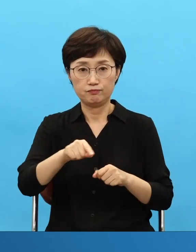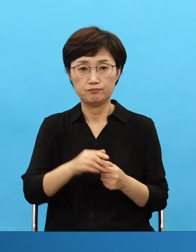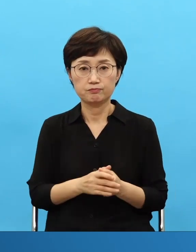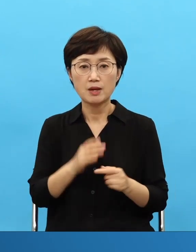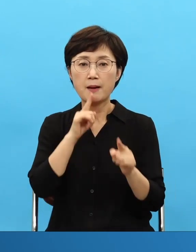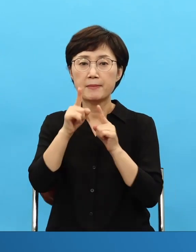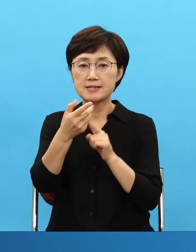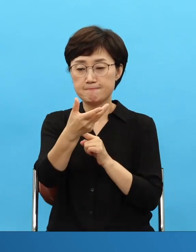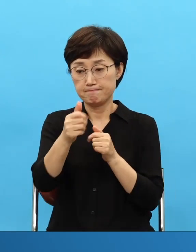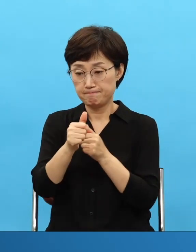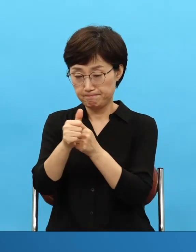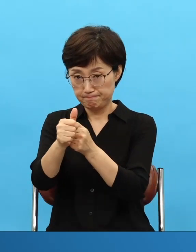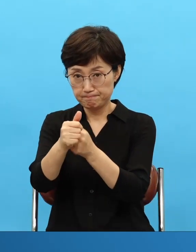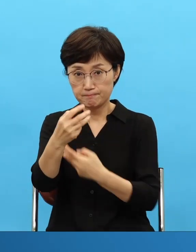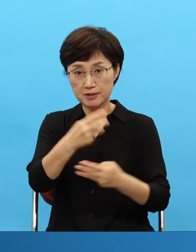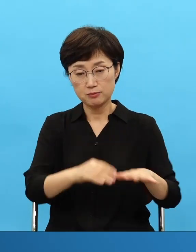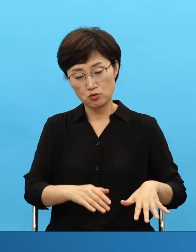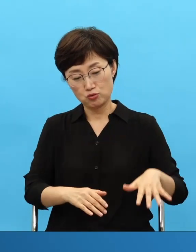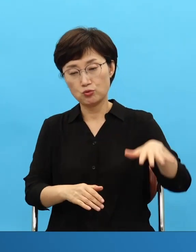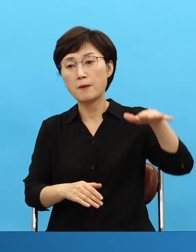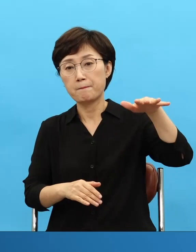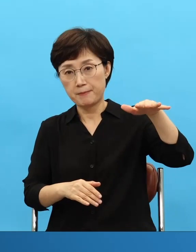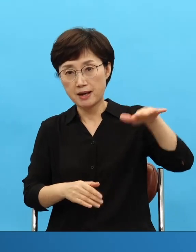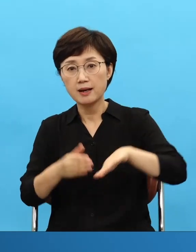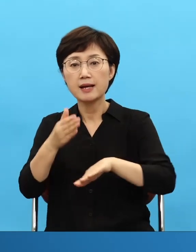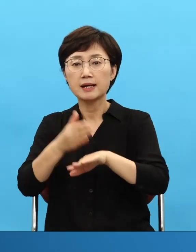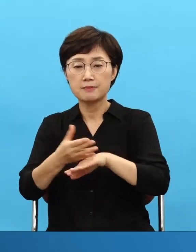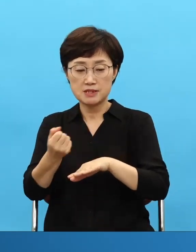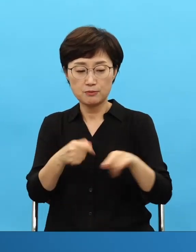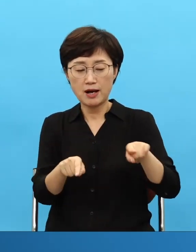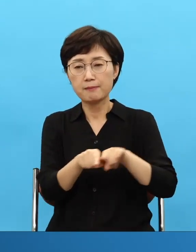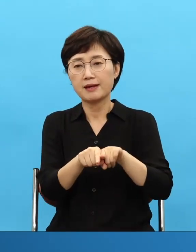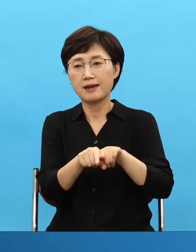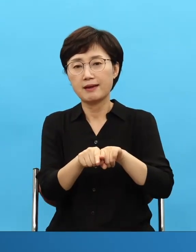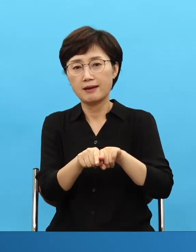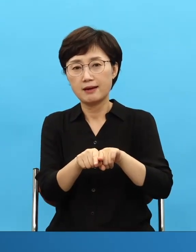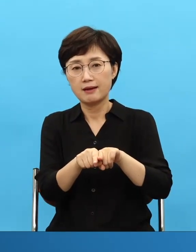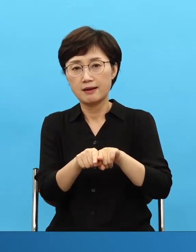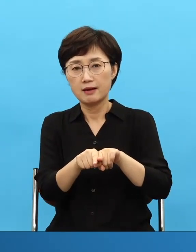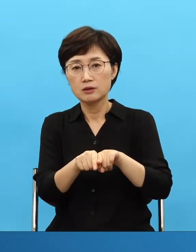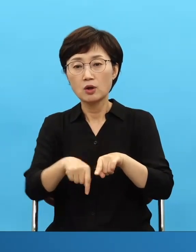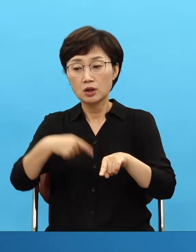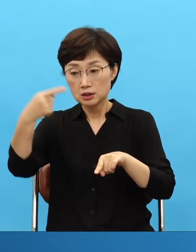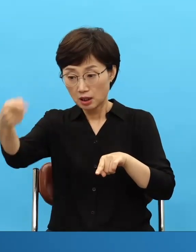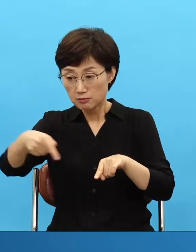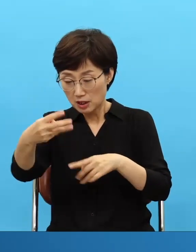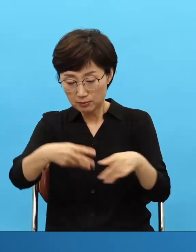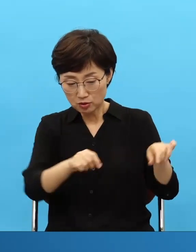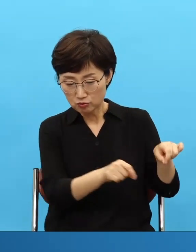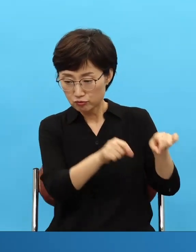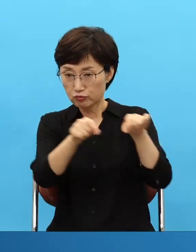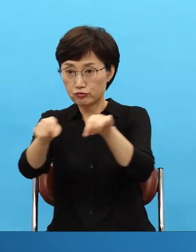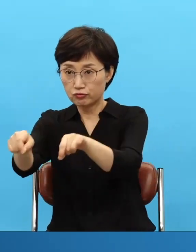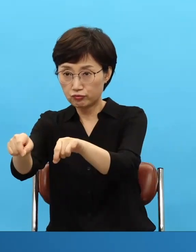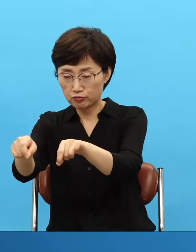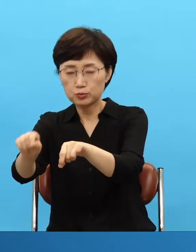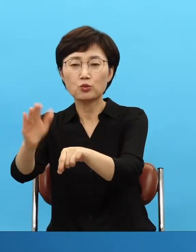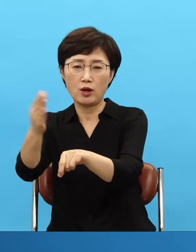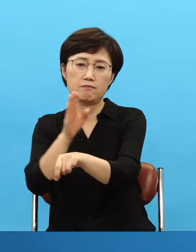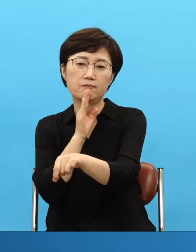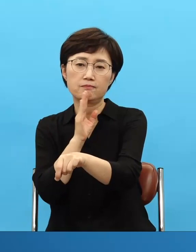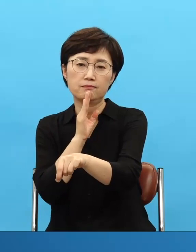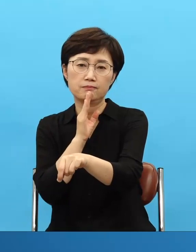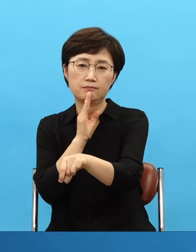말씀의 흐름 따라 자라난 랩넌트들이 감사함으로 함께했고 또한 다음 세대의 랩넌트들이 이 모습을 보게 되므로 말씀